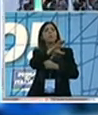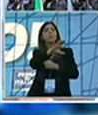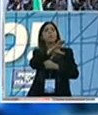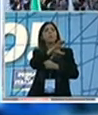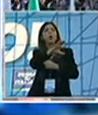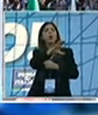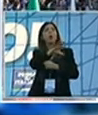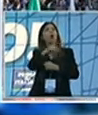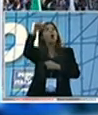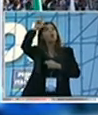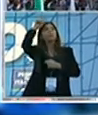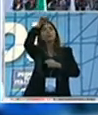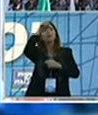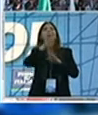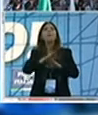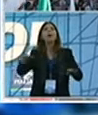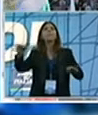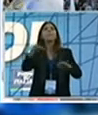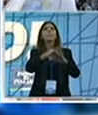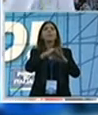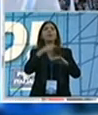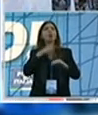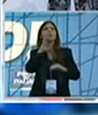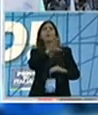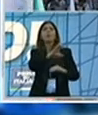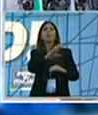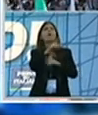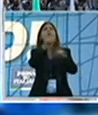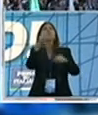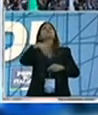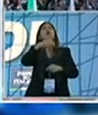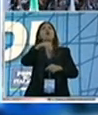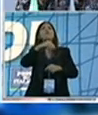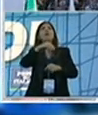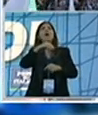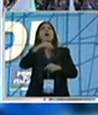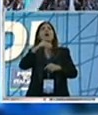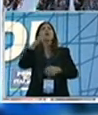del conduttore. Invece è molto più interessante, mi sembrava, il discorso di Berlusconi, che oltre a